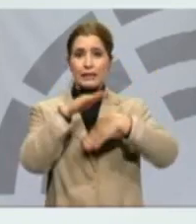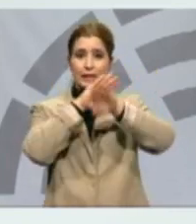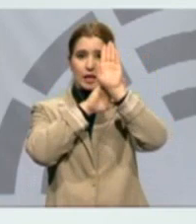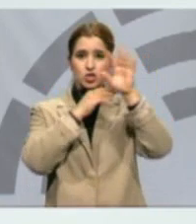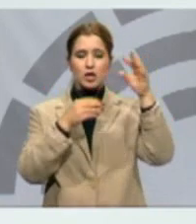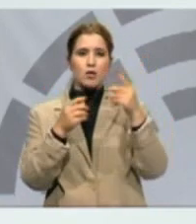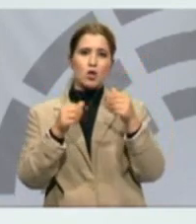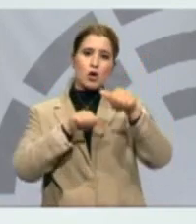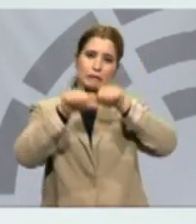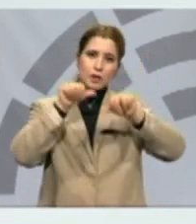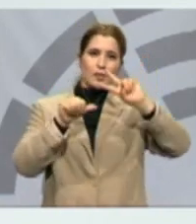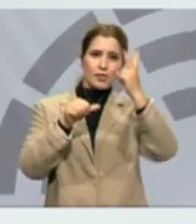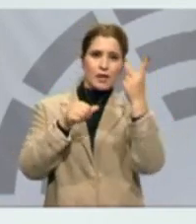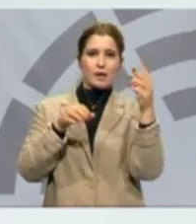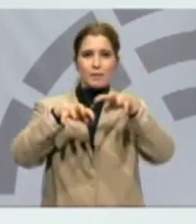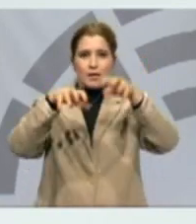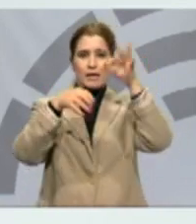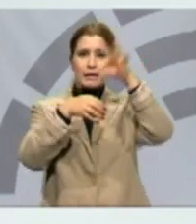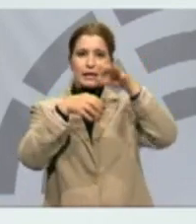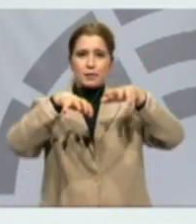الدور الثاني من الانتخابات